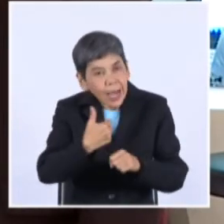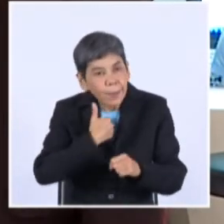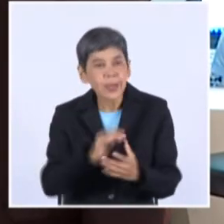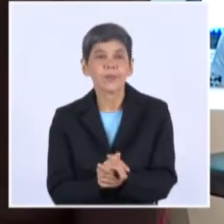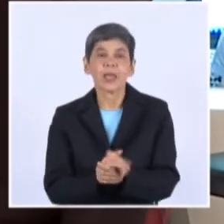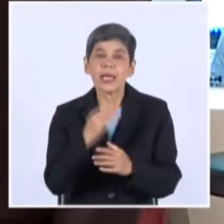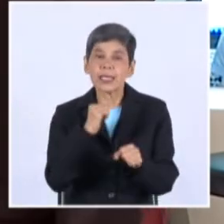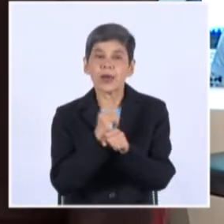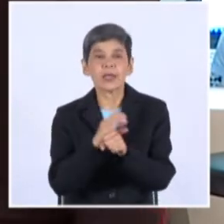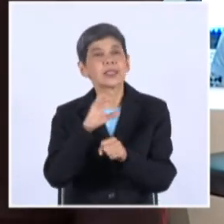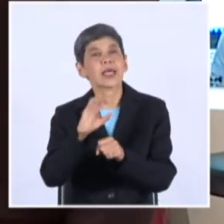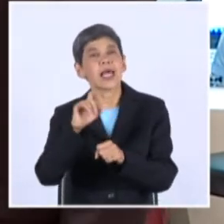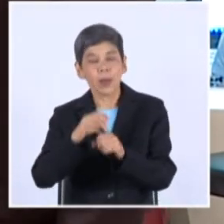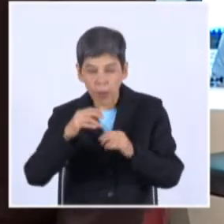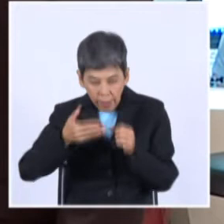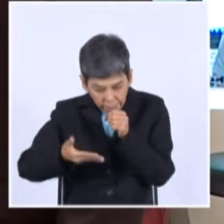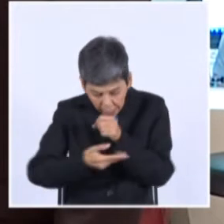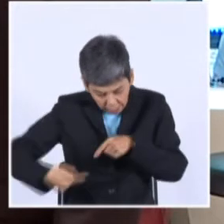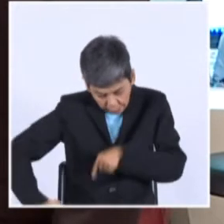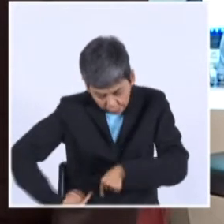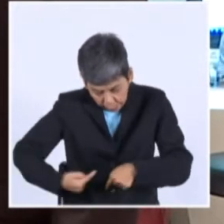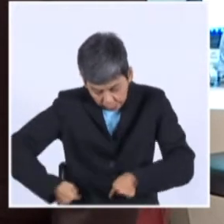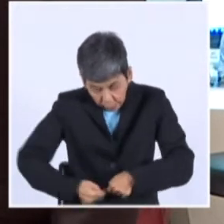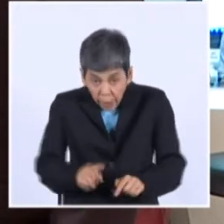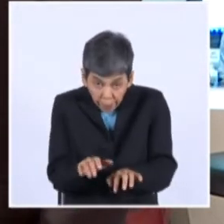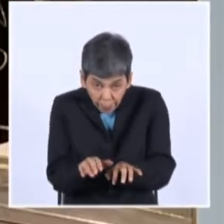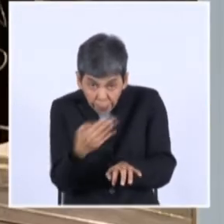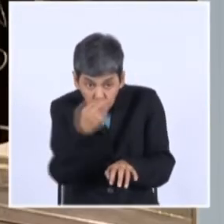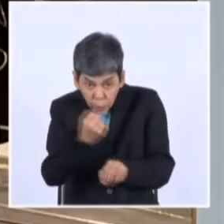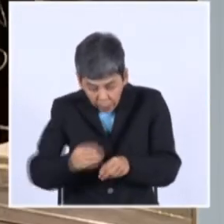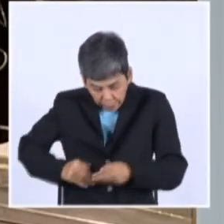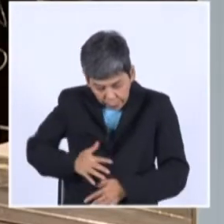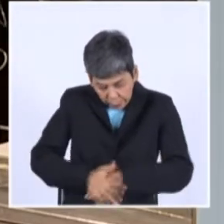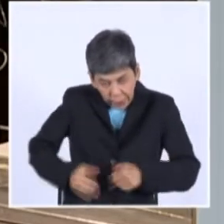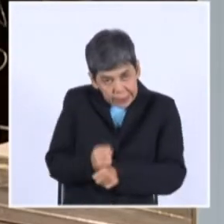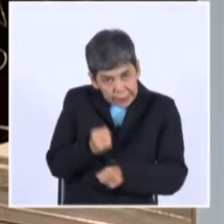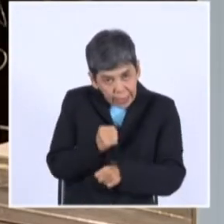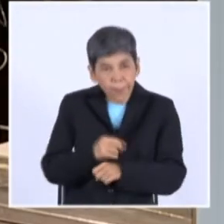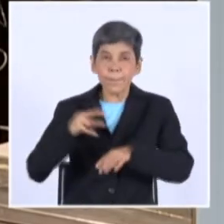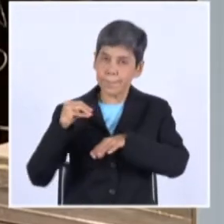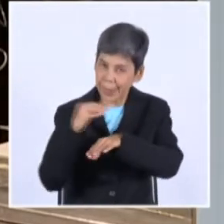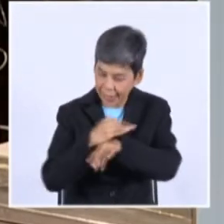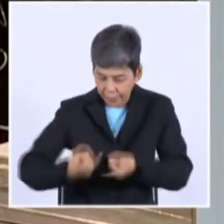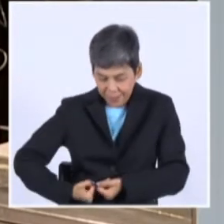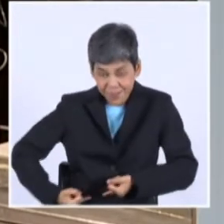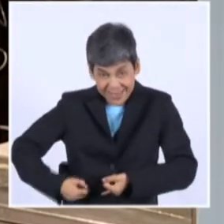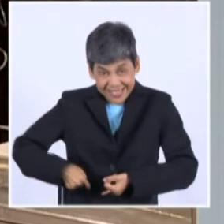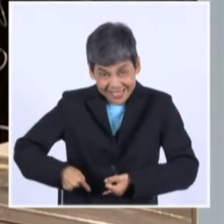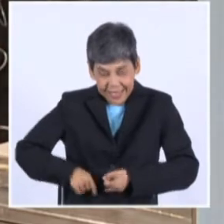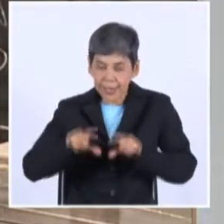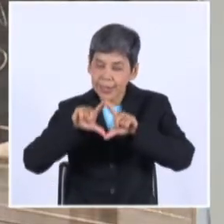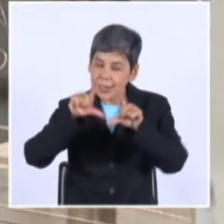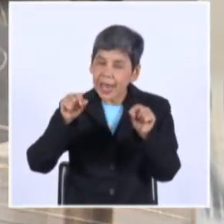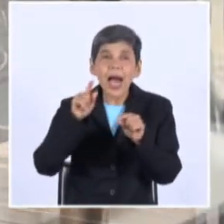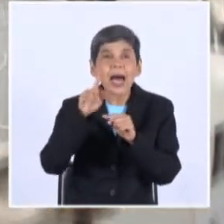สผนวกรวมการส่องกล้องท่อน้ำดีและการส่องกล้องคลื่นเสียงในการรักษาผู้ป่วยที่เป็นมะเร็งท่อน้ำดีบริเวณขั้วตับ